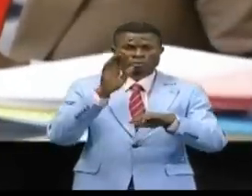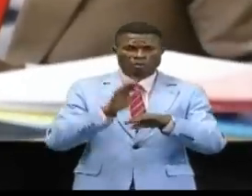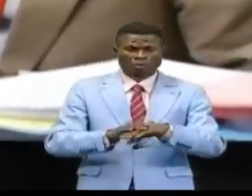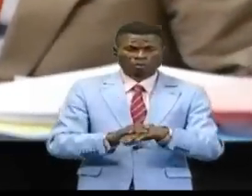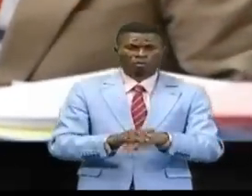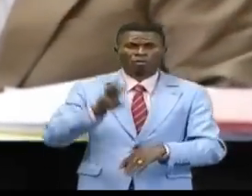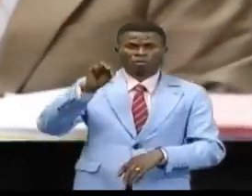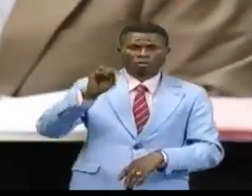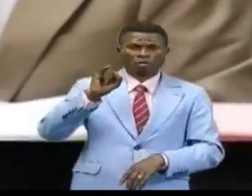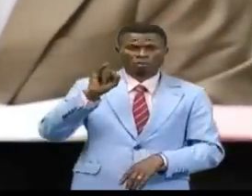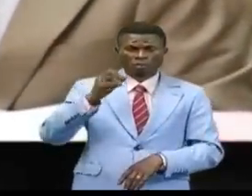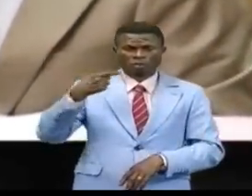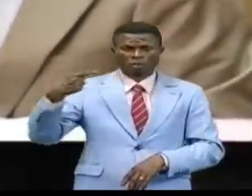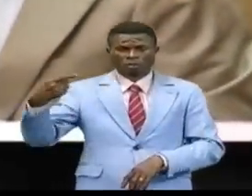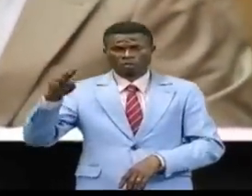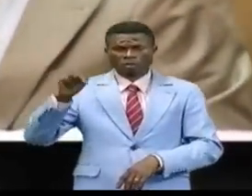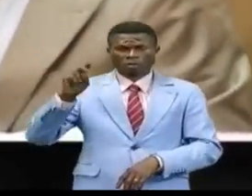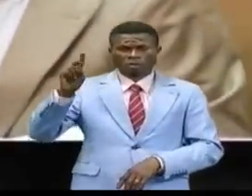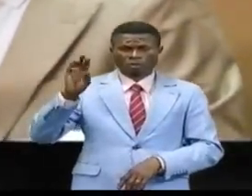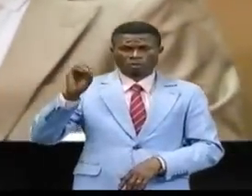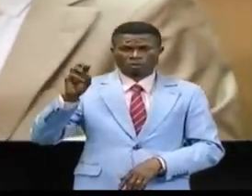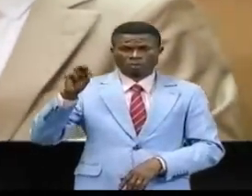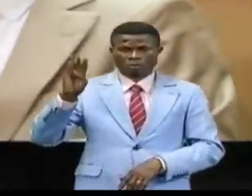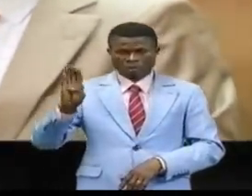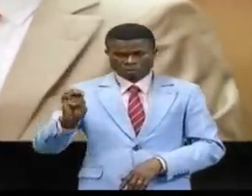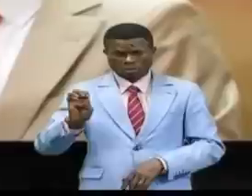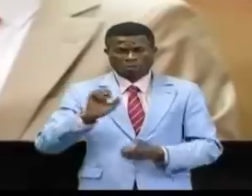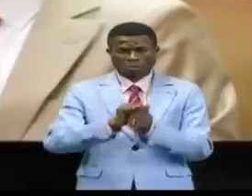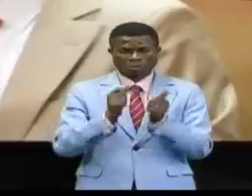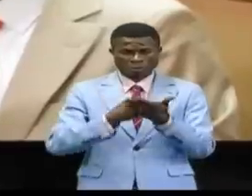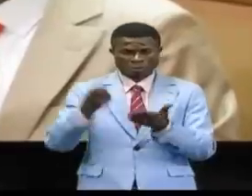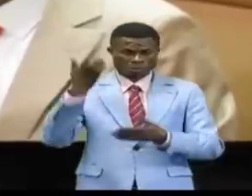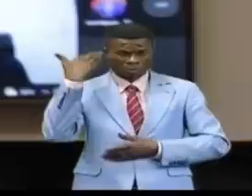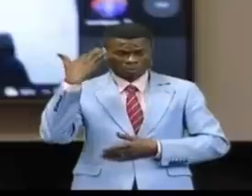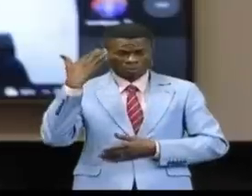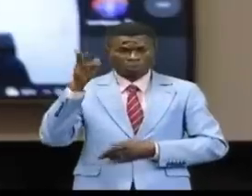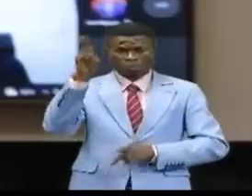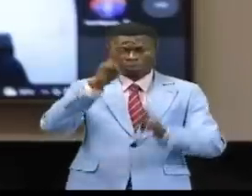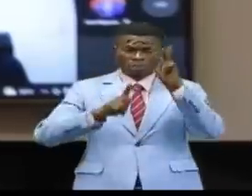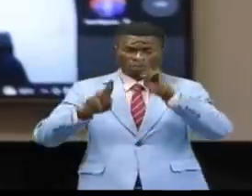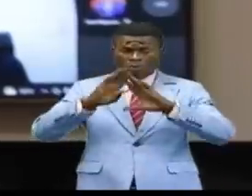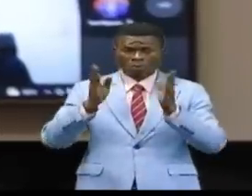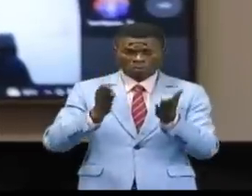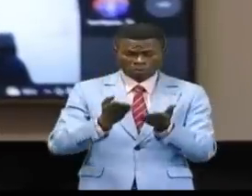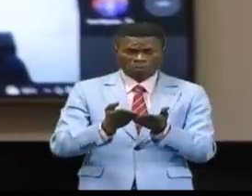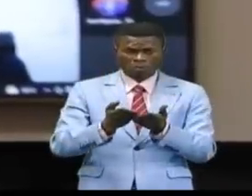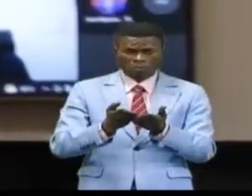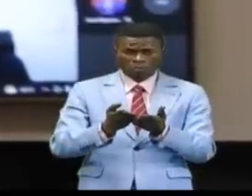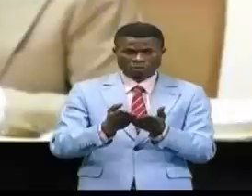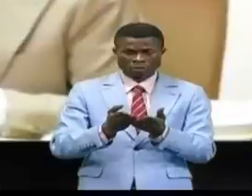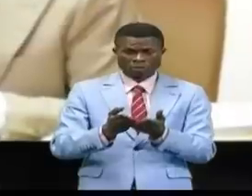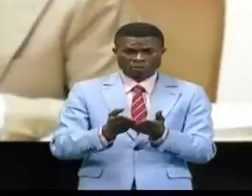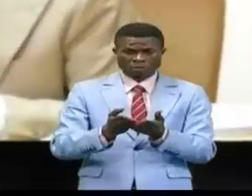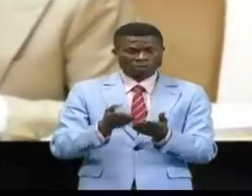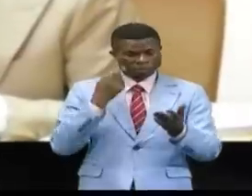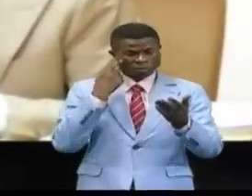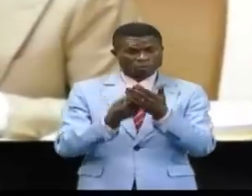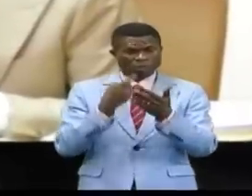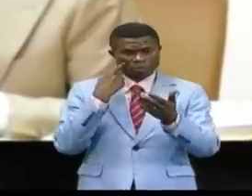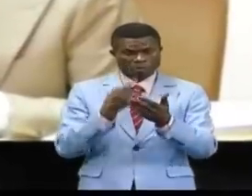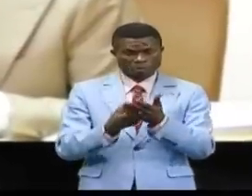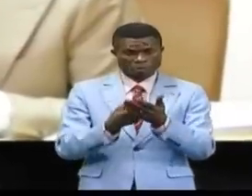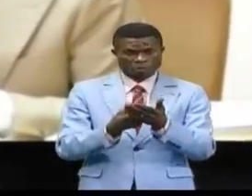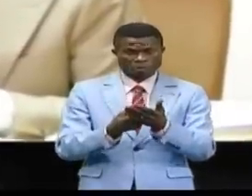le Maïndombé. Dans la semaine qui s'achève, l'état d'esprit de la population a été entre autres marqué par